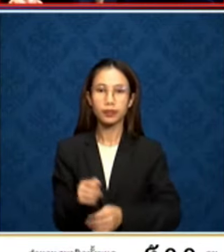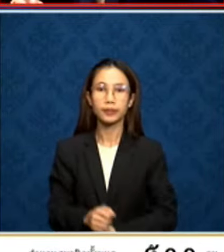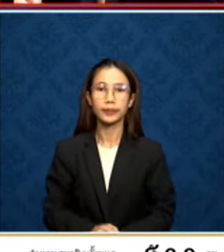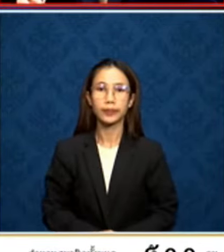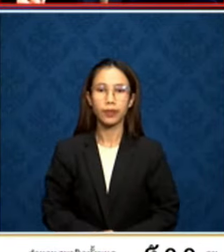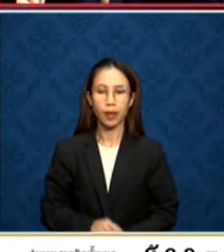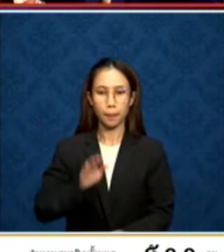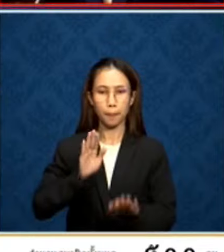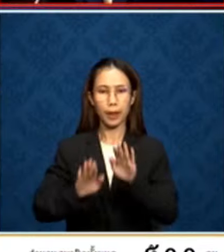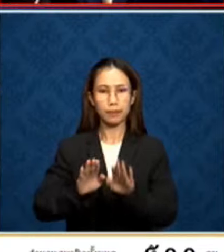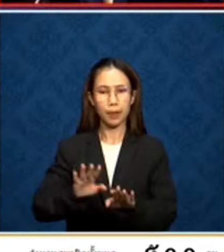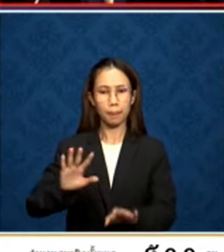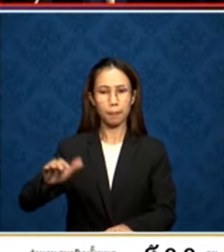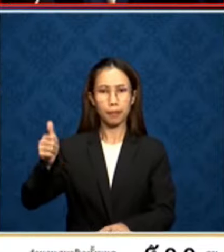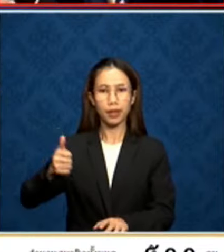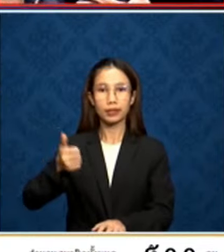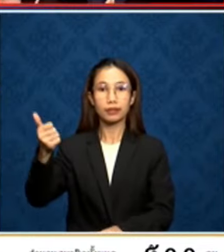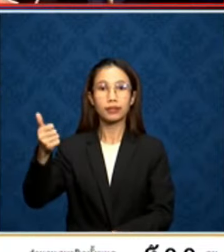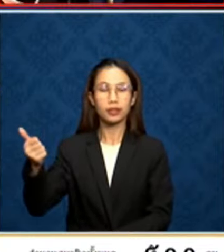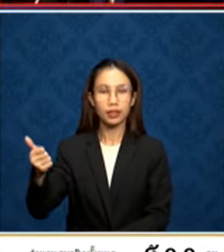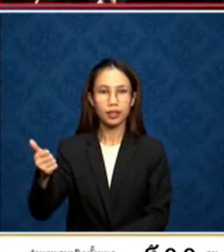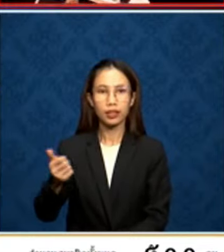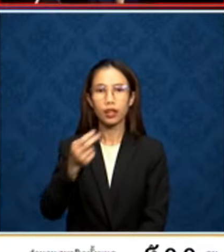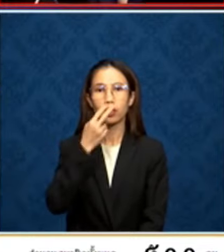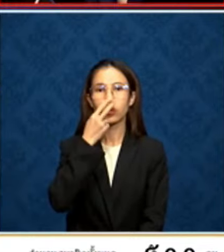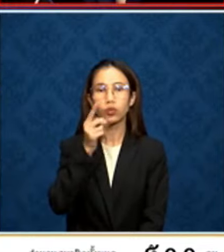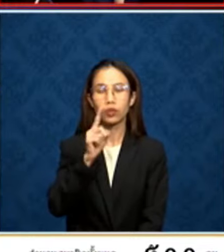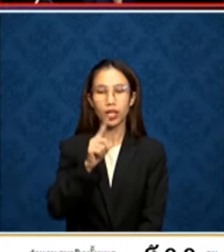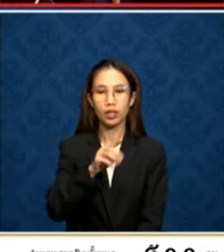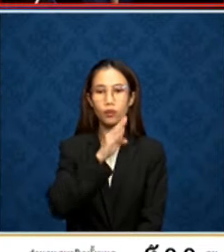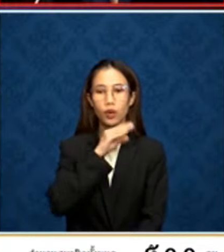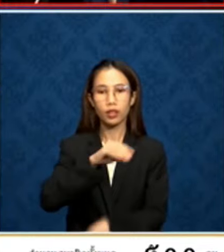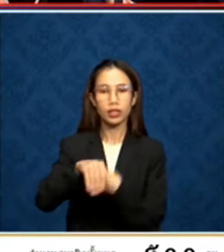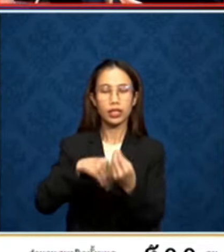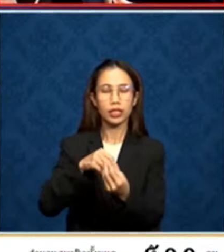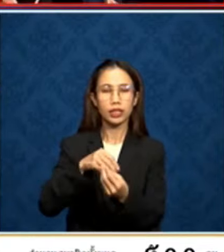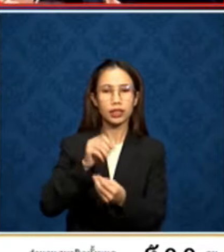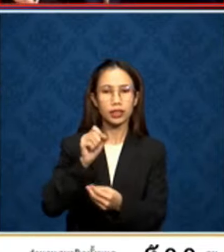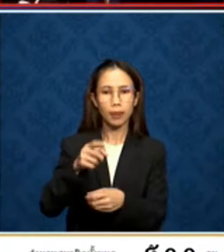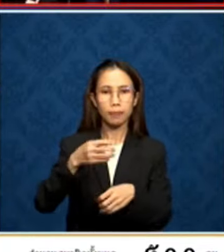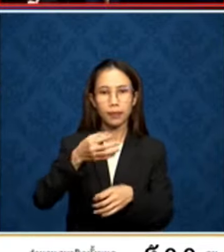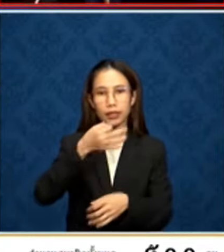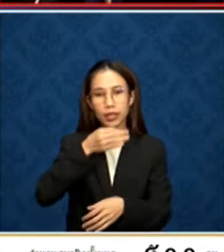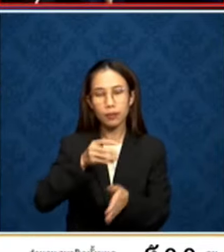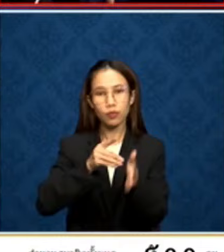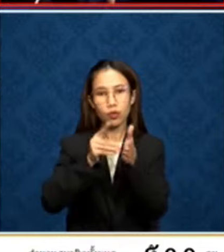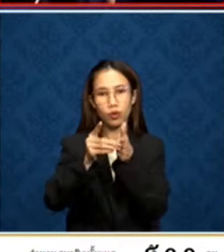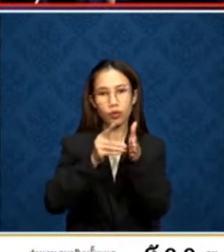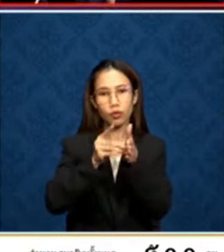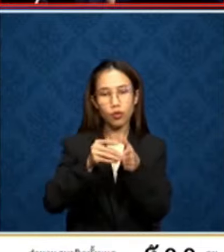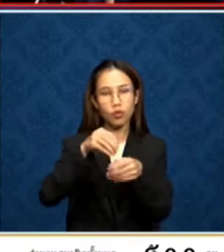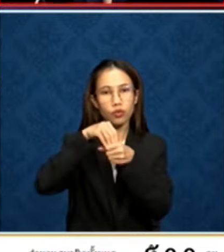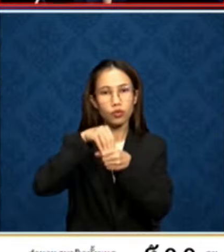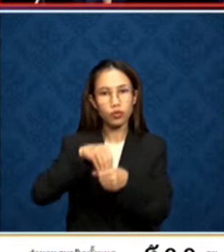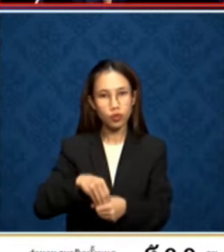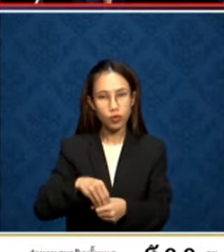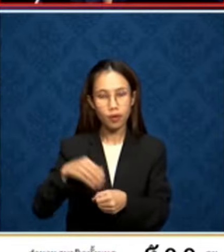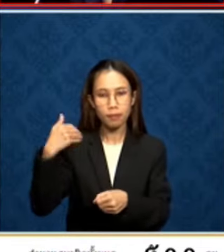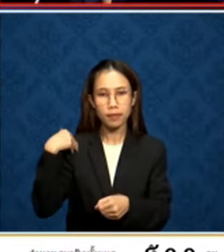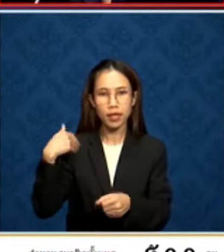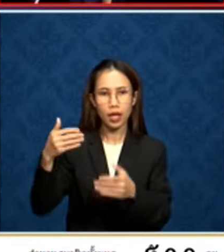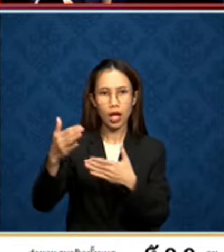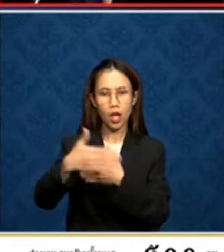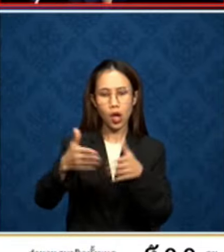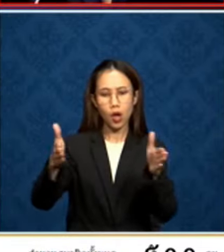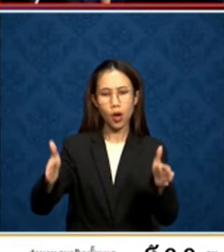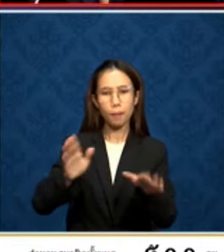กับเมืองอื่นๆนะคะดิฉันเห็นแล้วว่ายิ่งไปในเขตธุรกิจค่ะพี่น้องที่อยู่ในคอนโดนะคะมีพื้นที่อาศัยอยู่